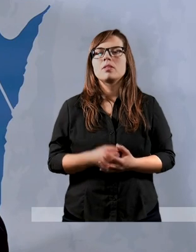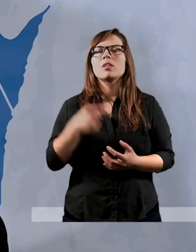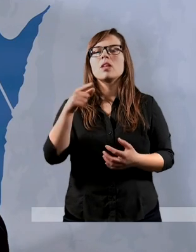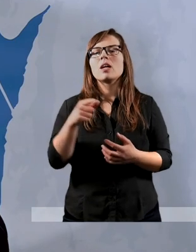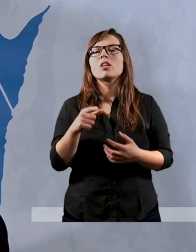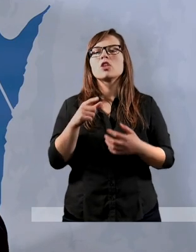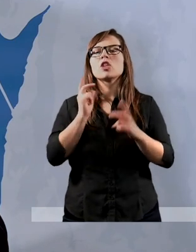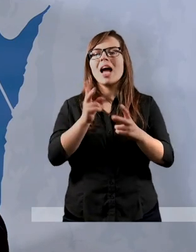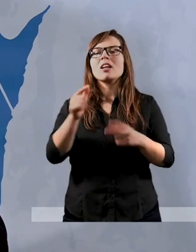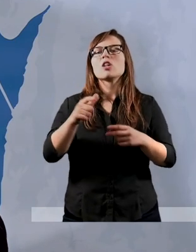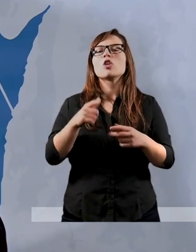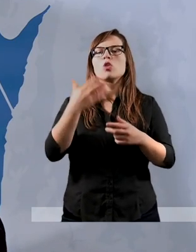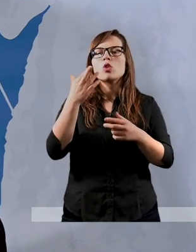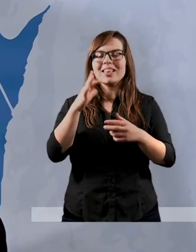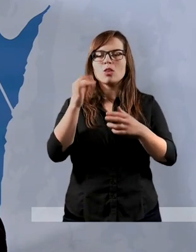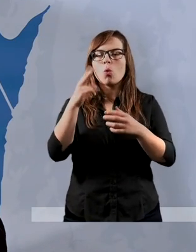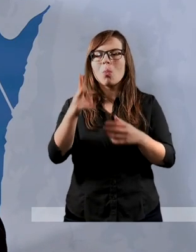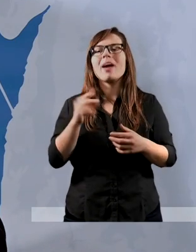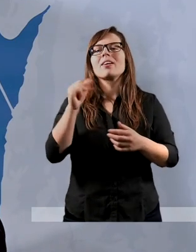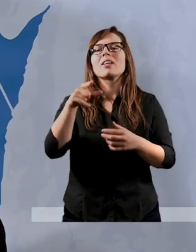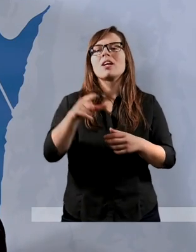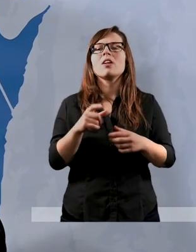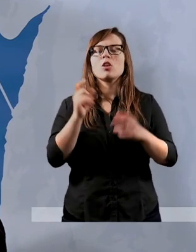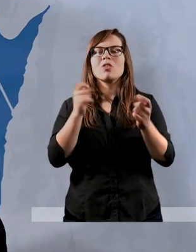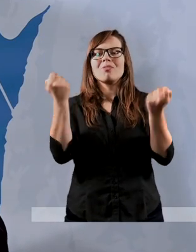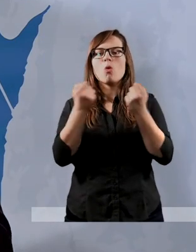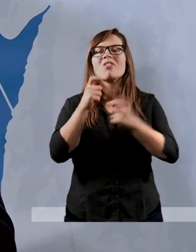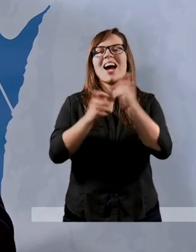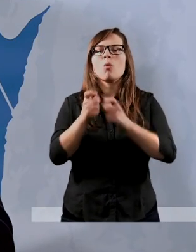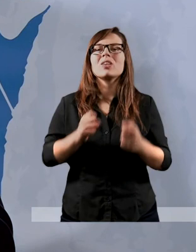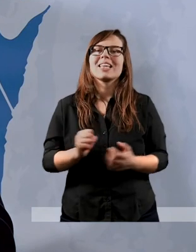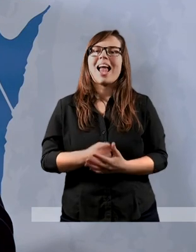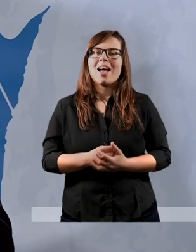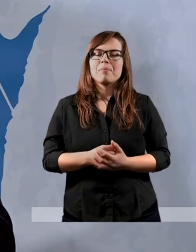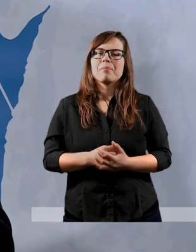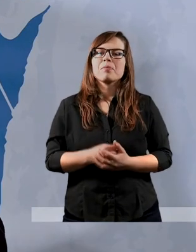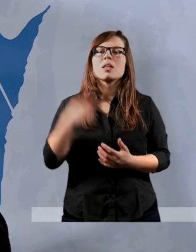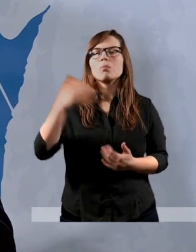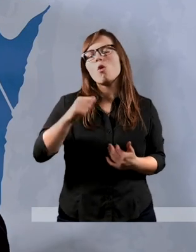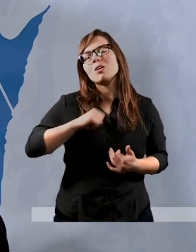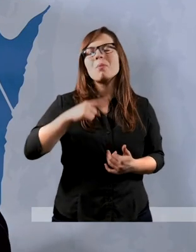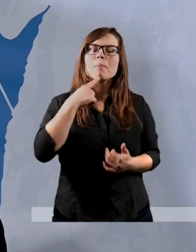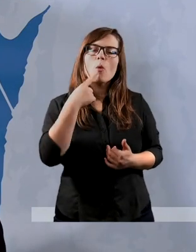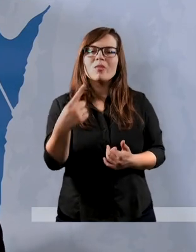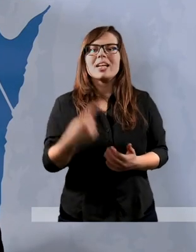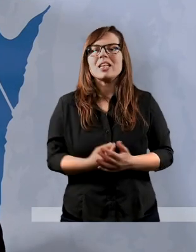Wino to szyderca, mocny trunek to wrzaskliwa kłótnia. I mogę tutaj